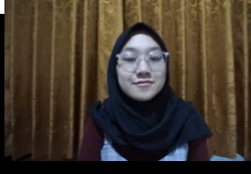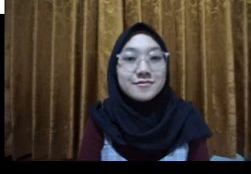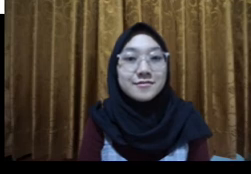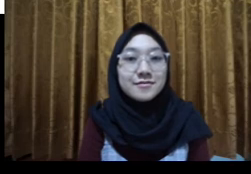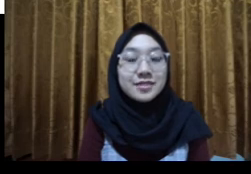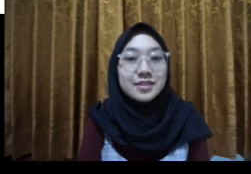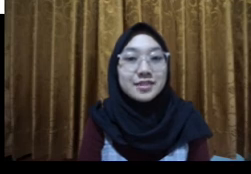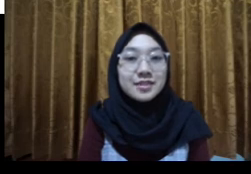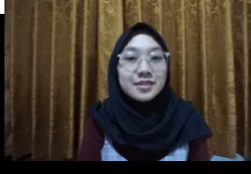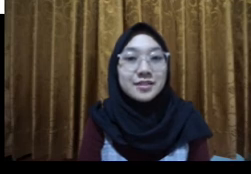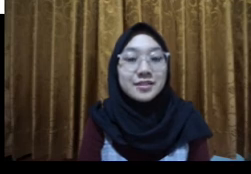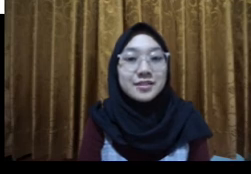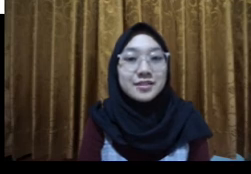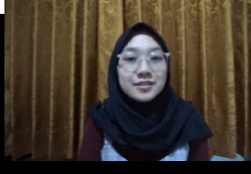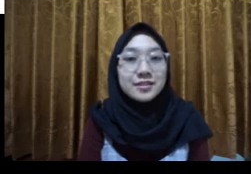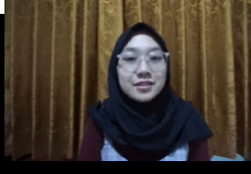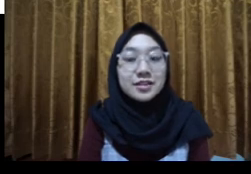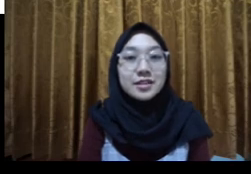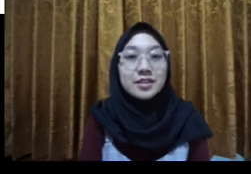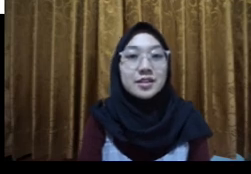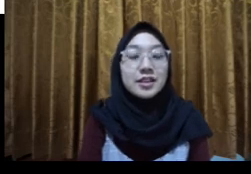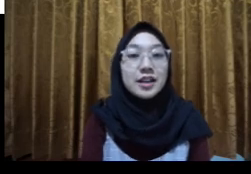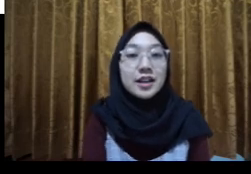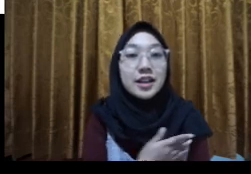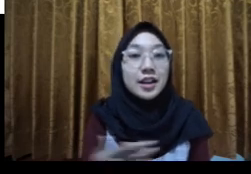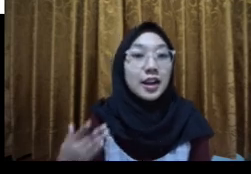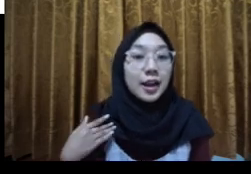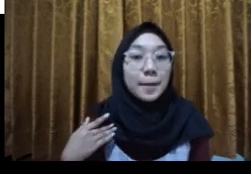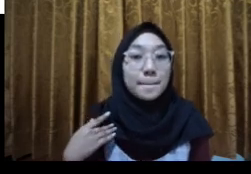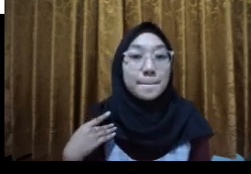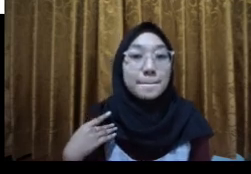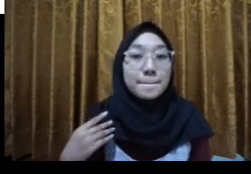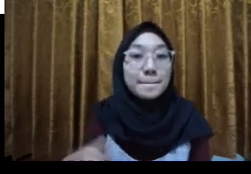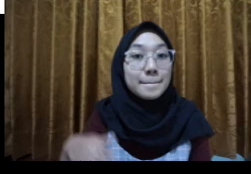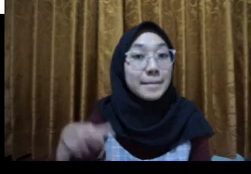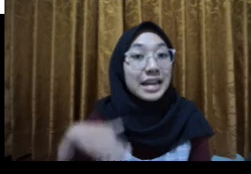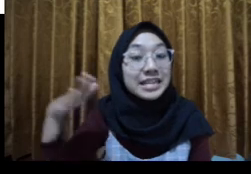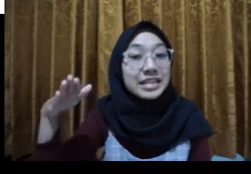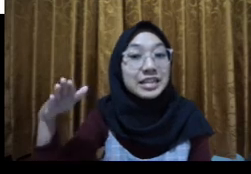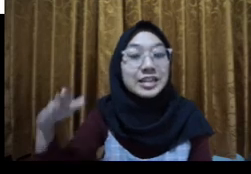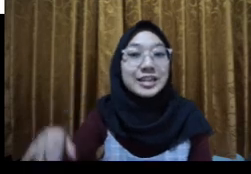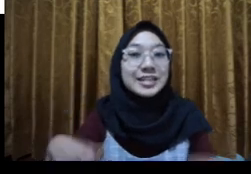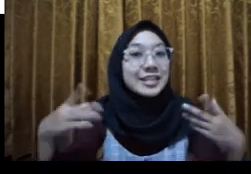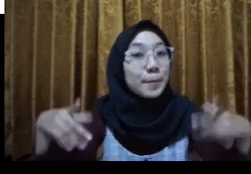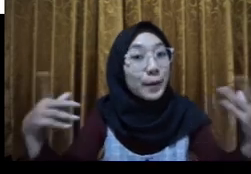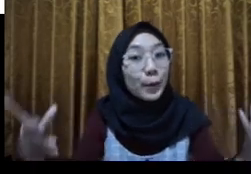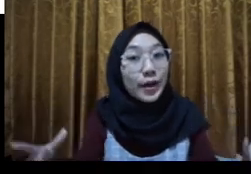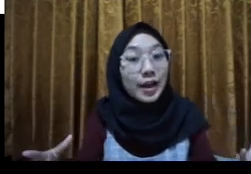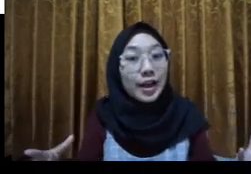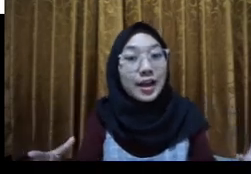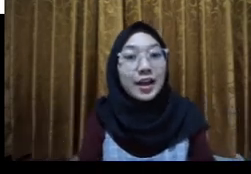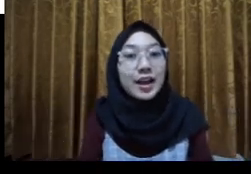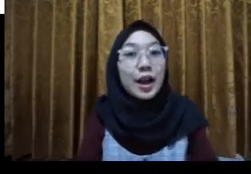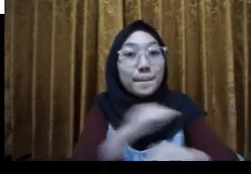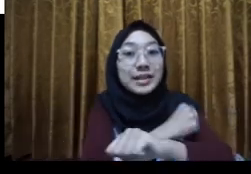Maksudnya? Ya, seperti itu dah ya. Dan seterusnya ya. Dan yang paling istimewanya di